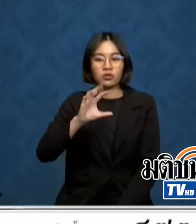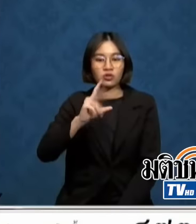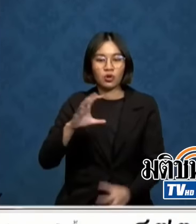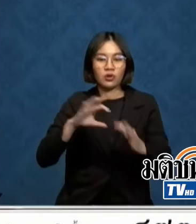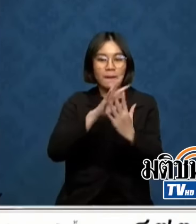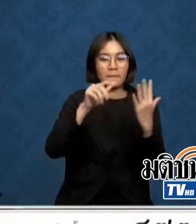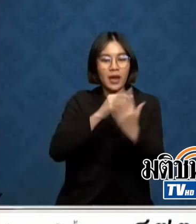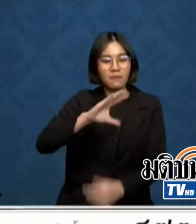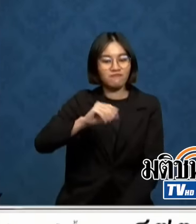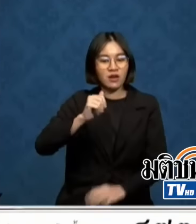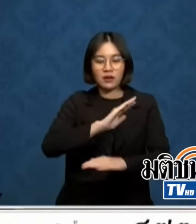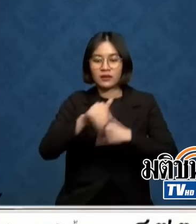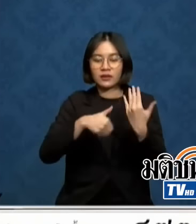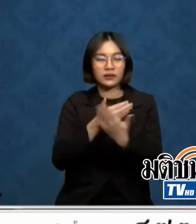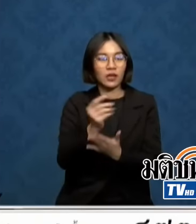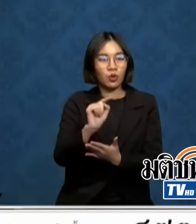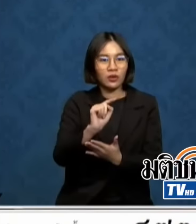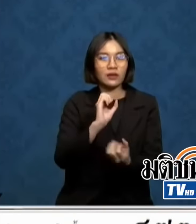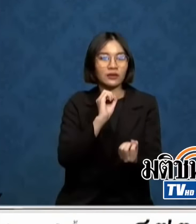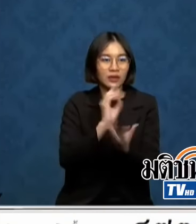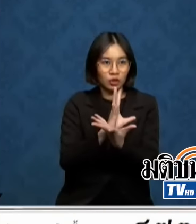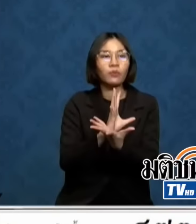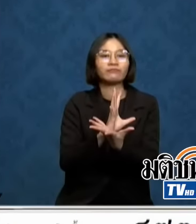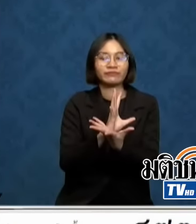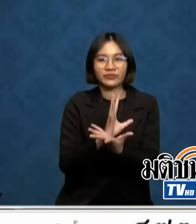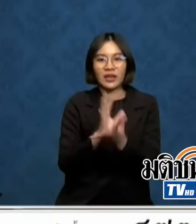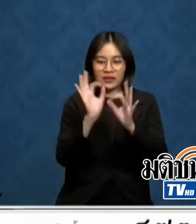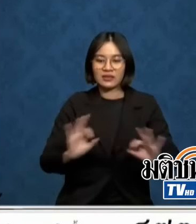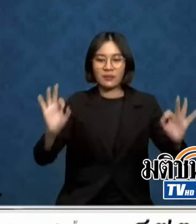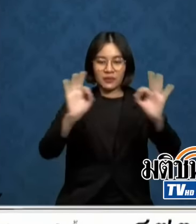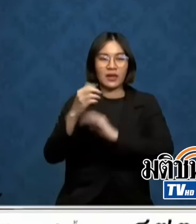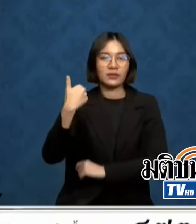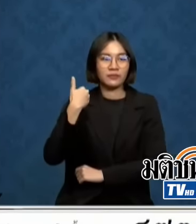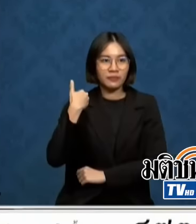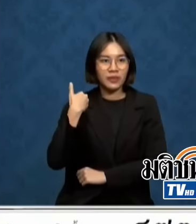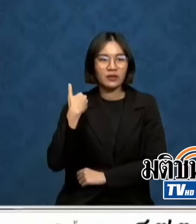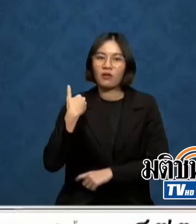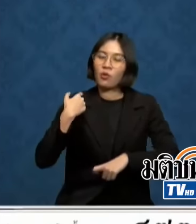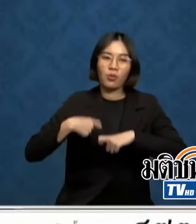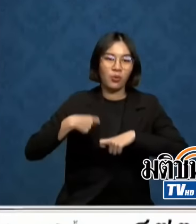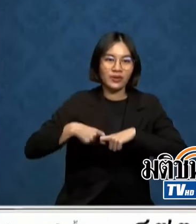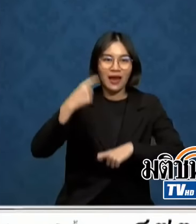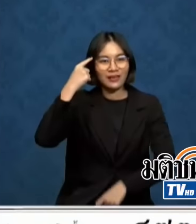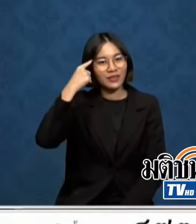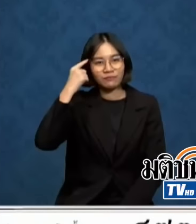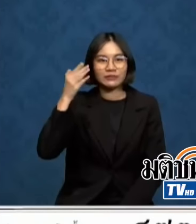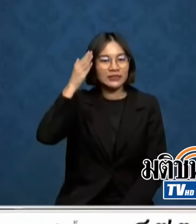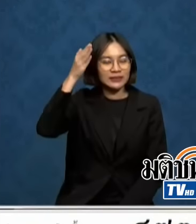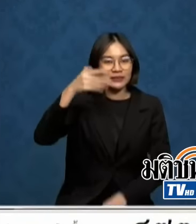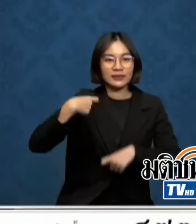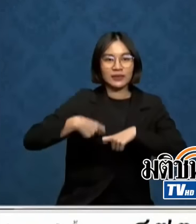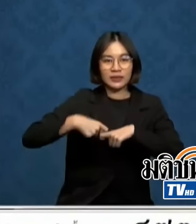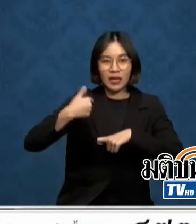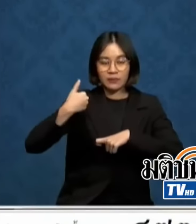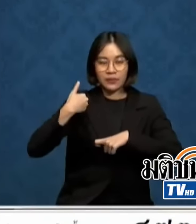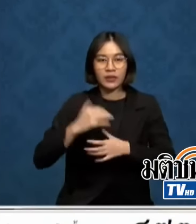เมืองเหล่านี้ล้วนเป็นผลกระทบที่ใหญ่หลวงและมากมายจนยากที่จะคะเนได้ยังไม่